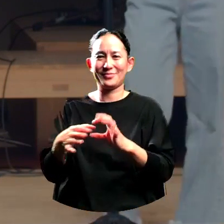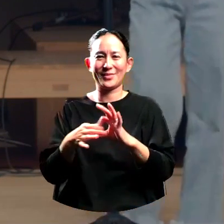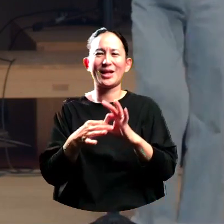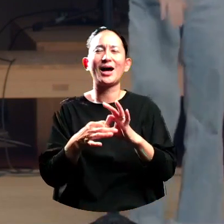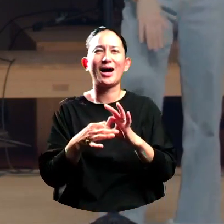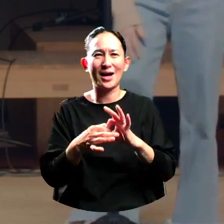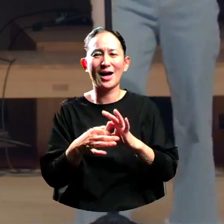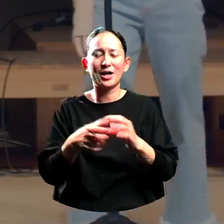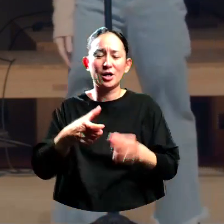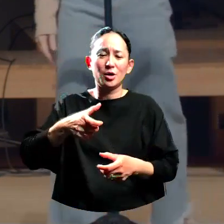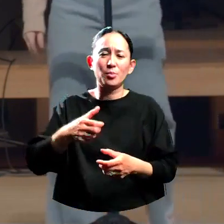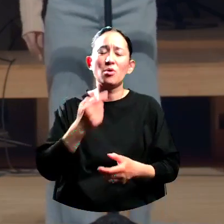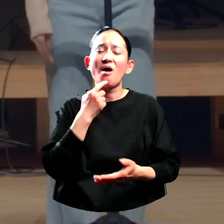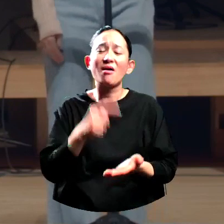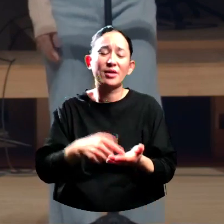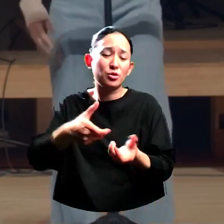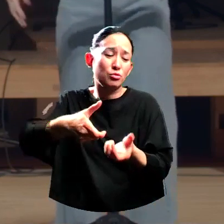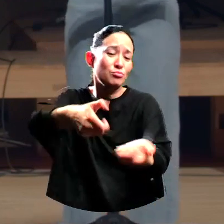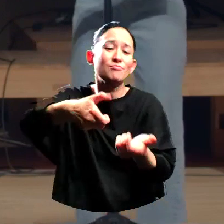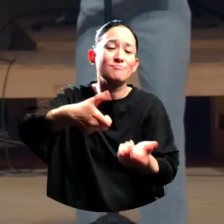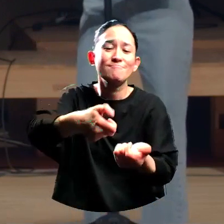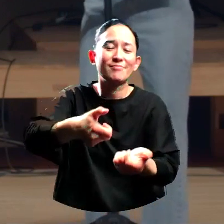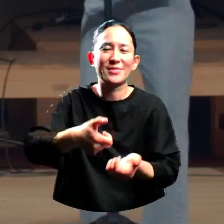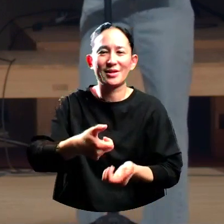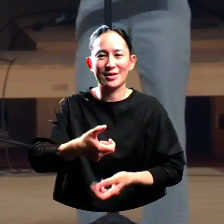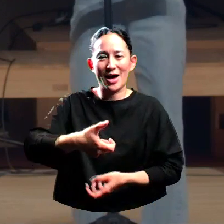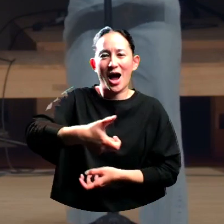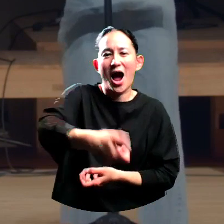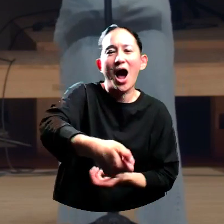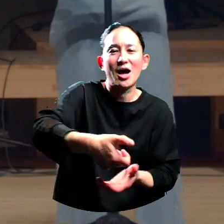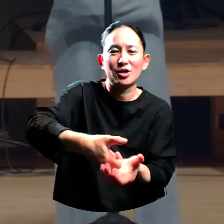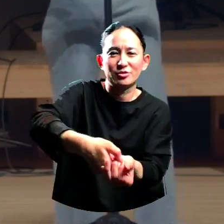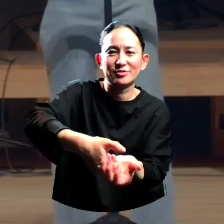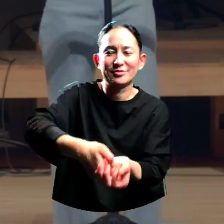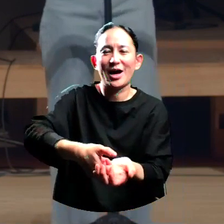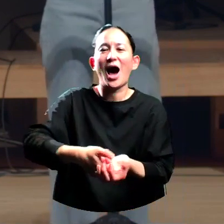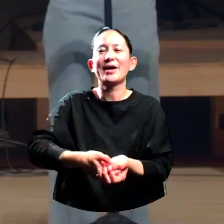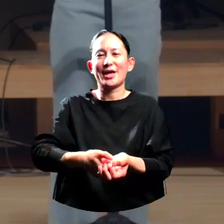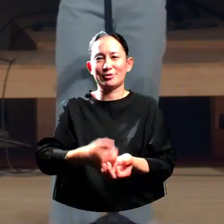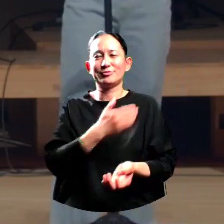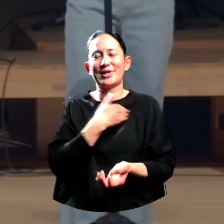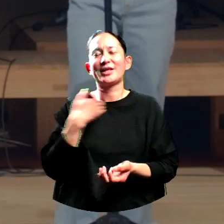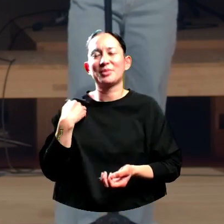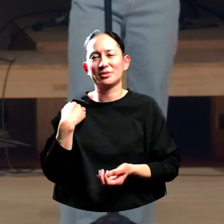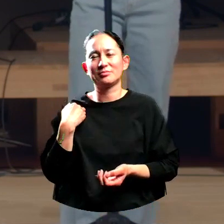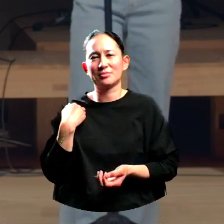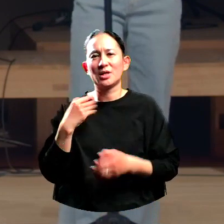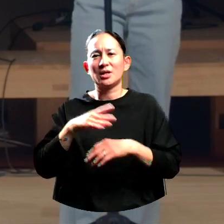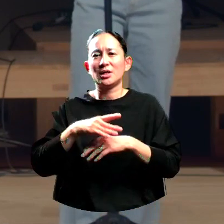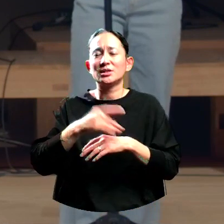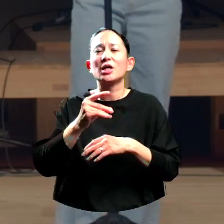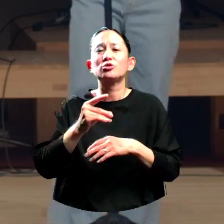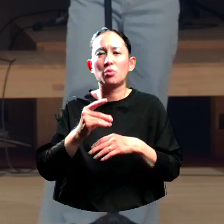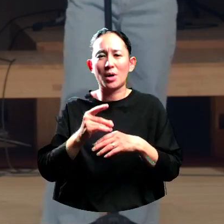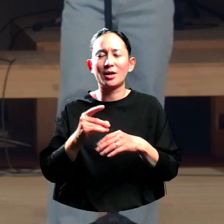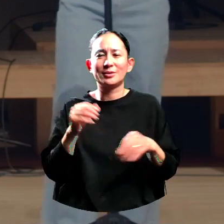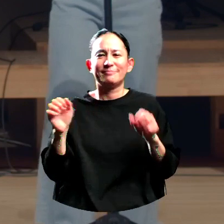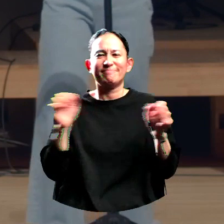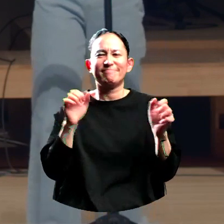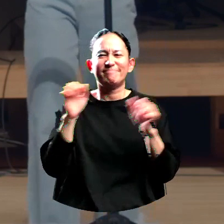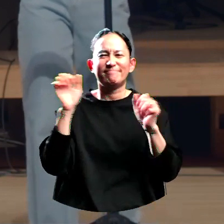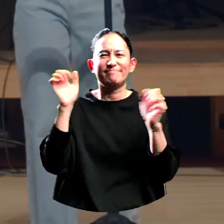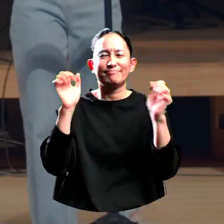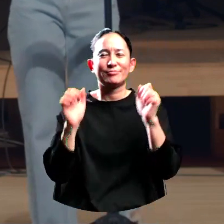mellow. だから簡単にかけることができる。 So it's easy to aim.、ね、 するとですね、最初はね、このバタバタします。